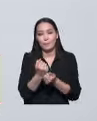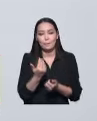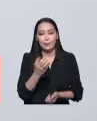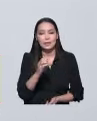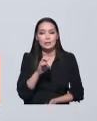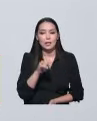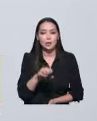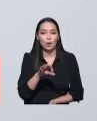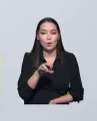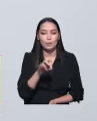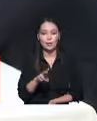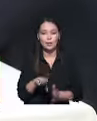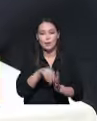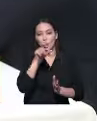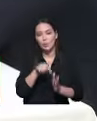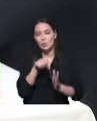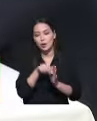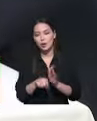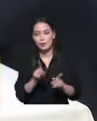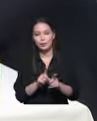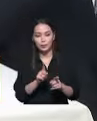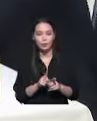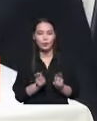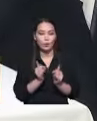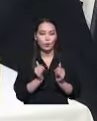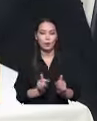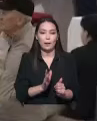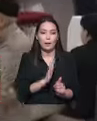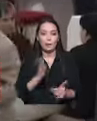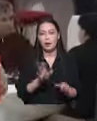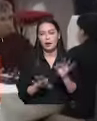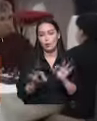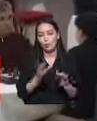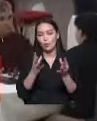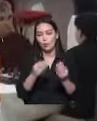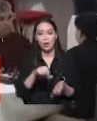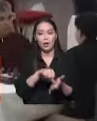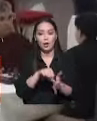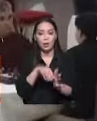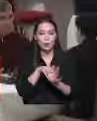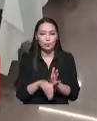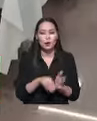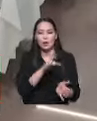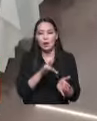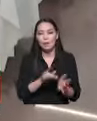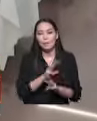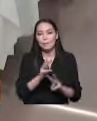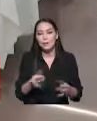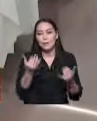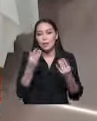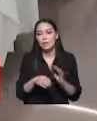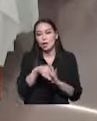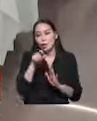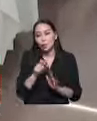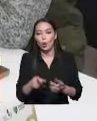Опен турнирі депутаттар арасында алғаш рет ұйымдастырылды. Бұл әзірге іріктеу кезеңі. Қатысушылар қатарында қалалық мәслихаттың қазіргі депутаттары